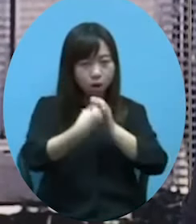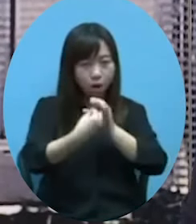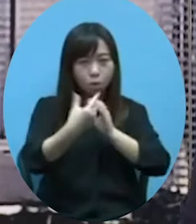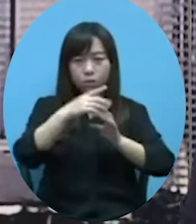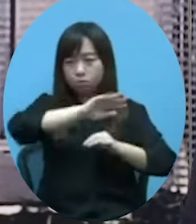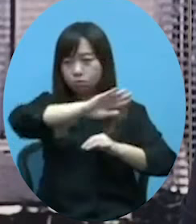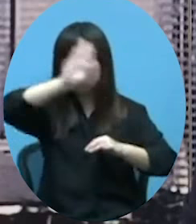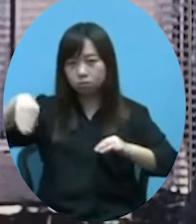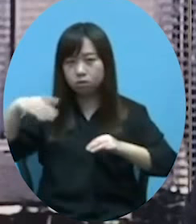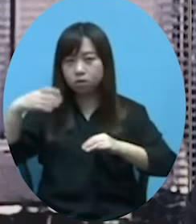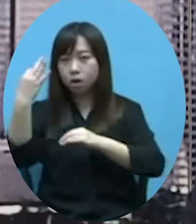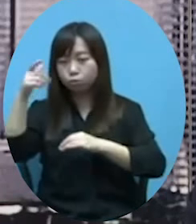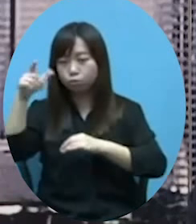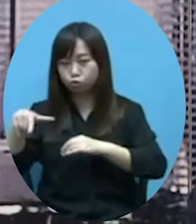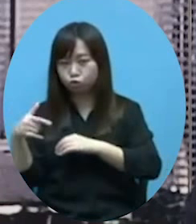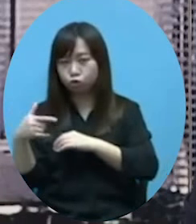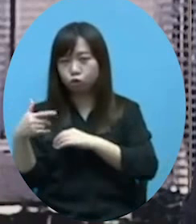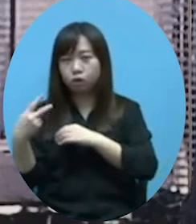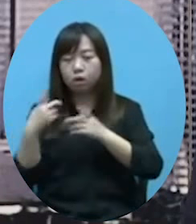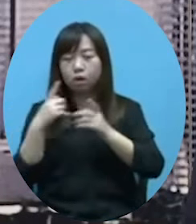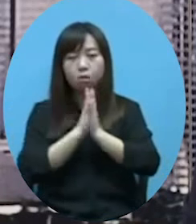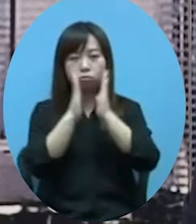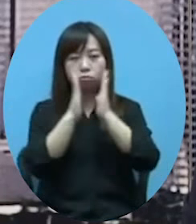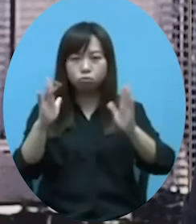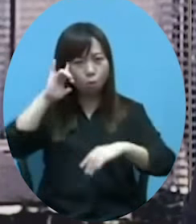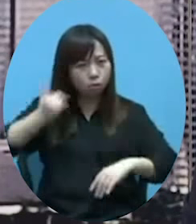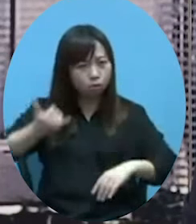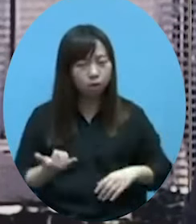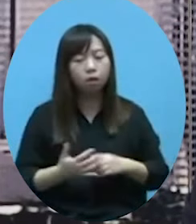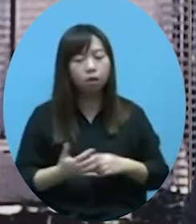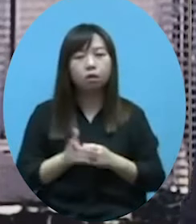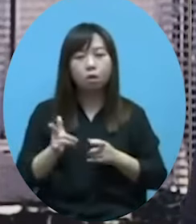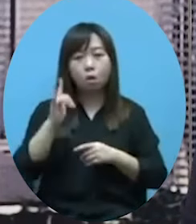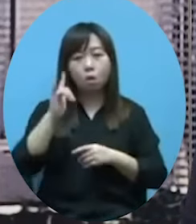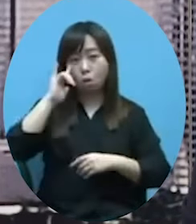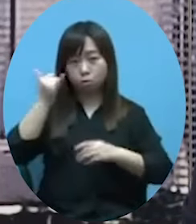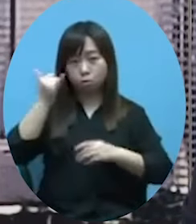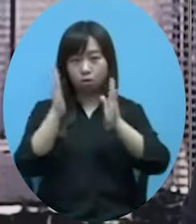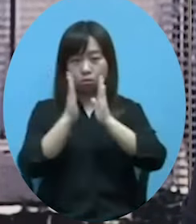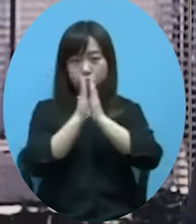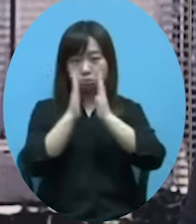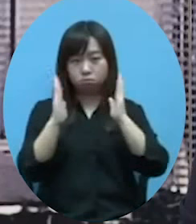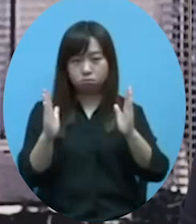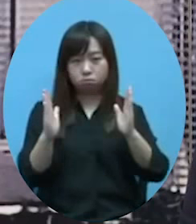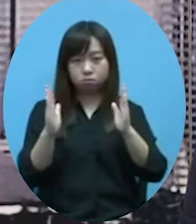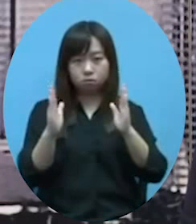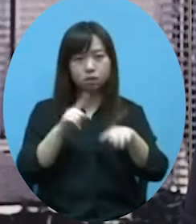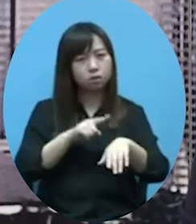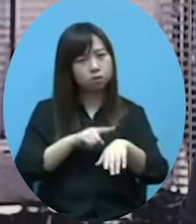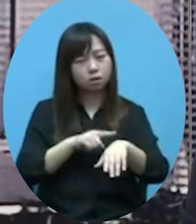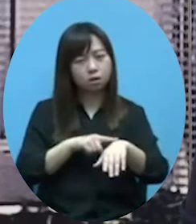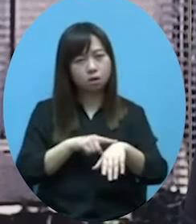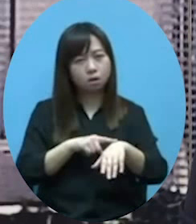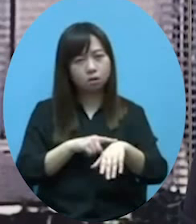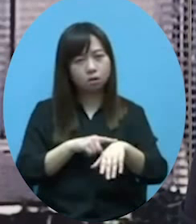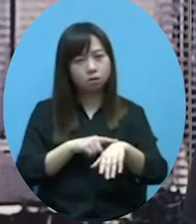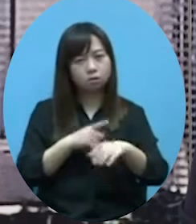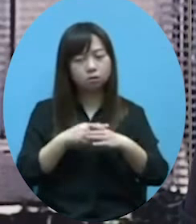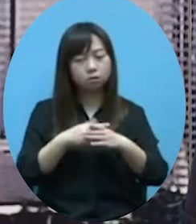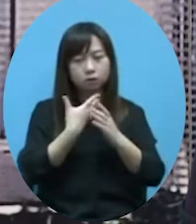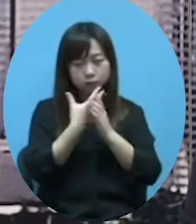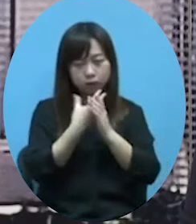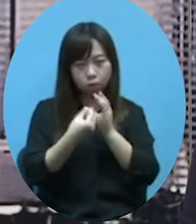3月2日其實時間都差不多6天這6天的時間我們拿的